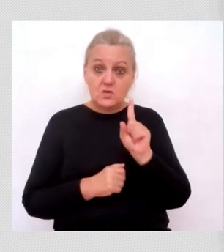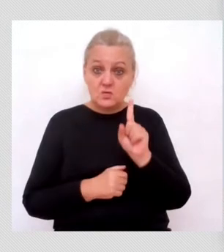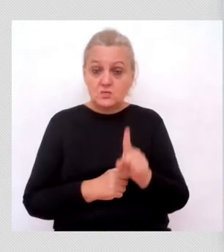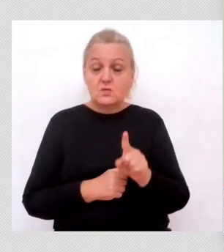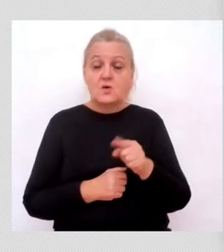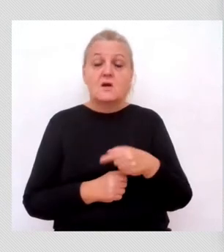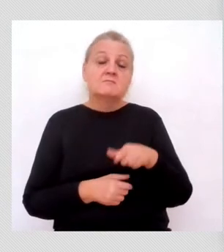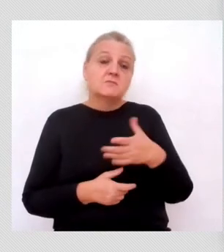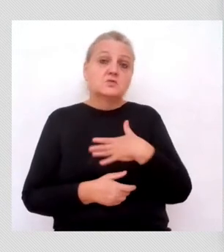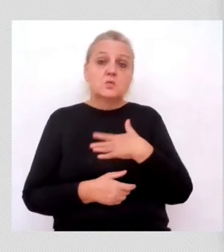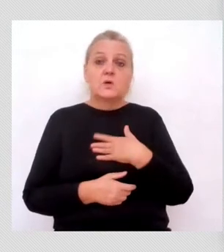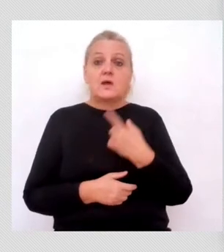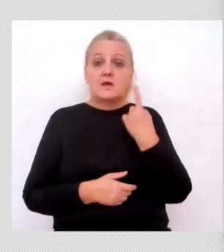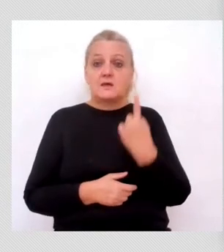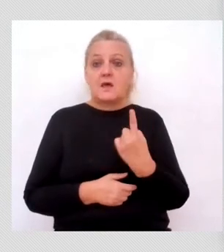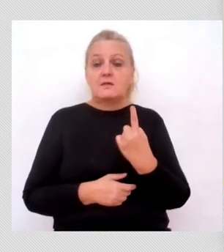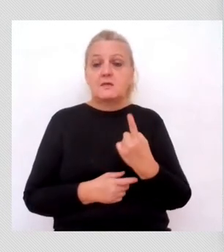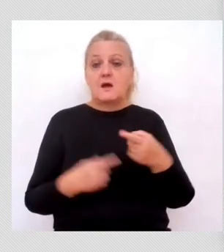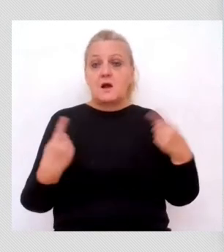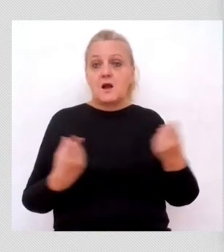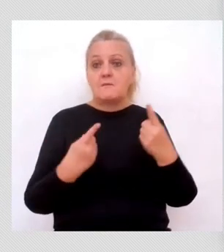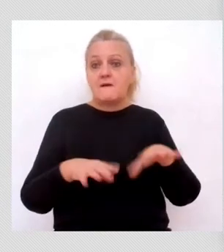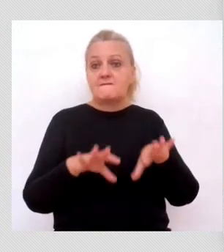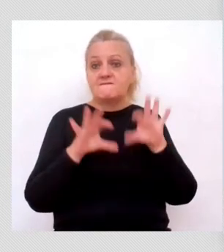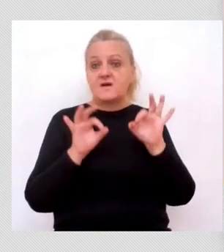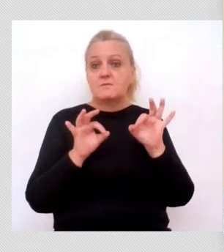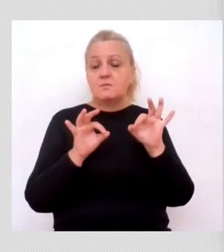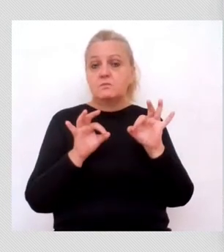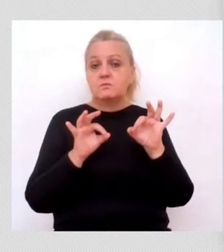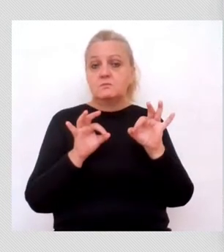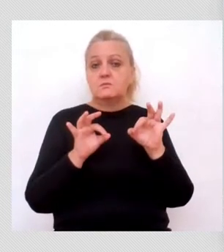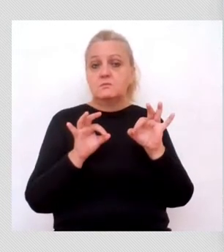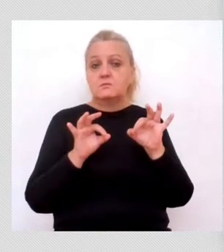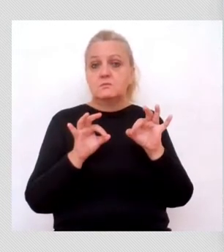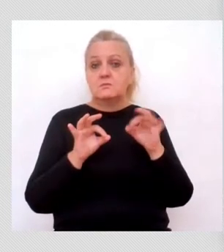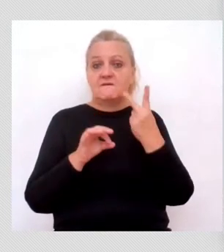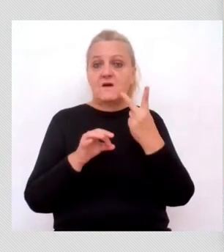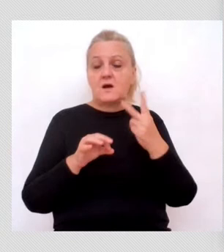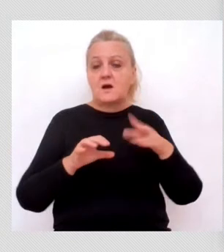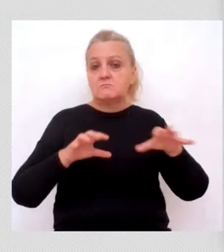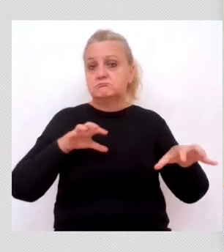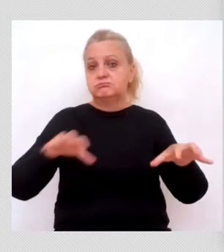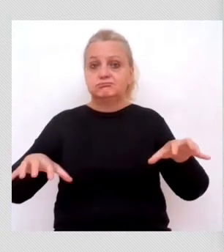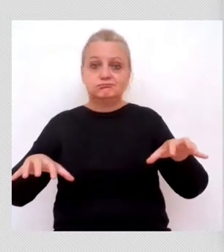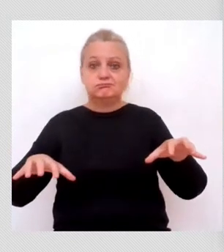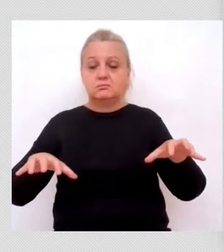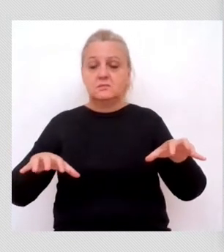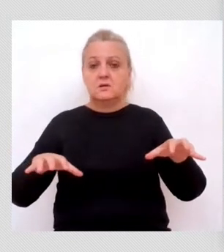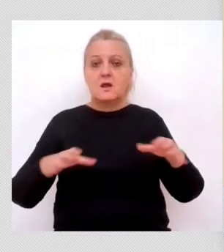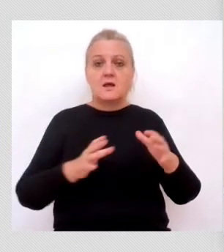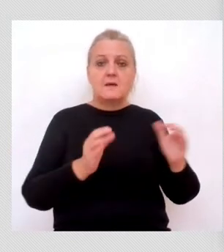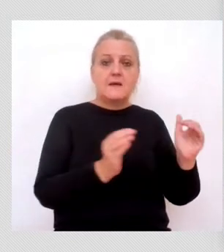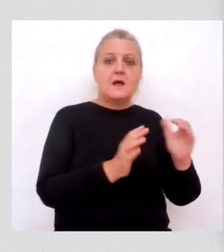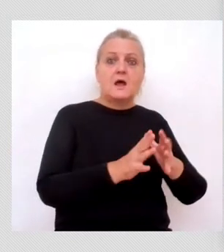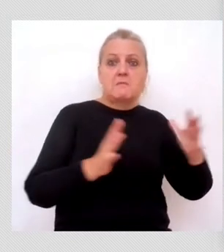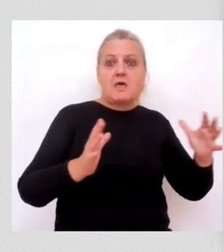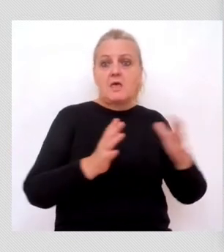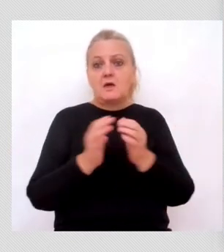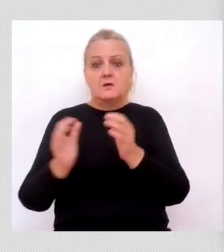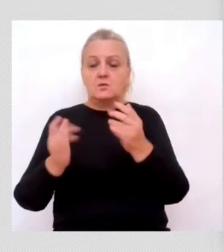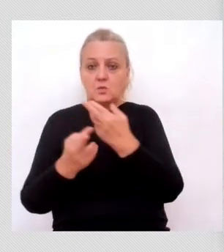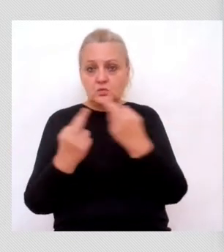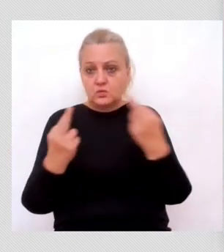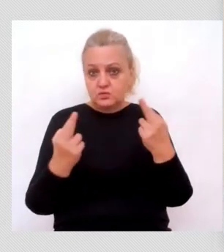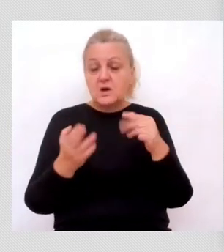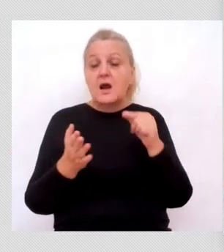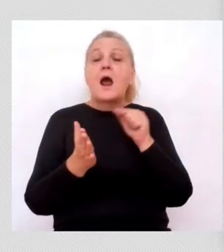z jedną kampanią wyborczą, która będzie się rozgrywała jednocześnie na różnych arenach, w różnej skali i wydaje się, że